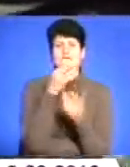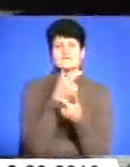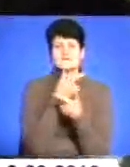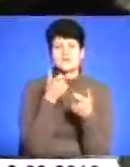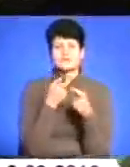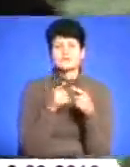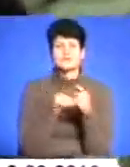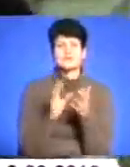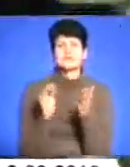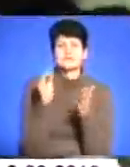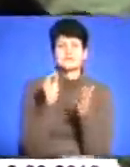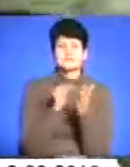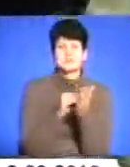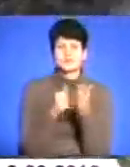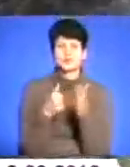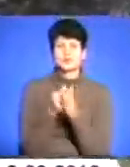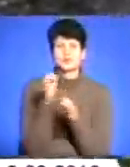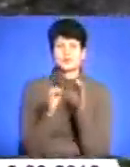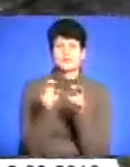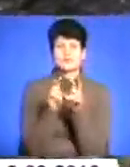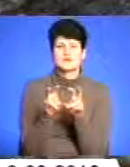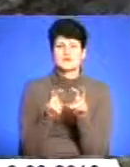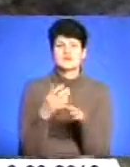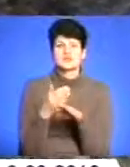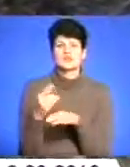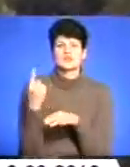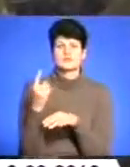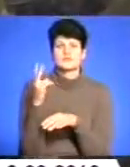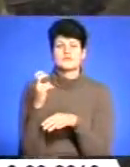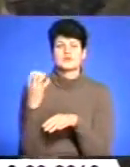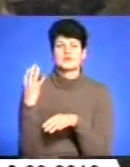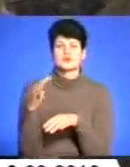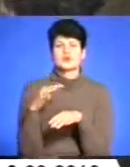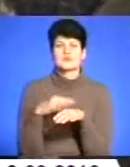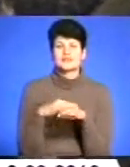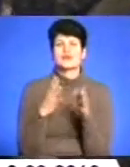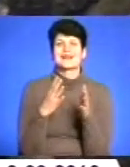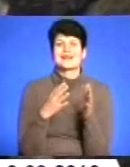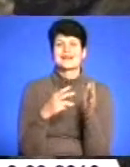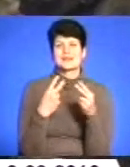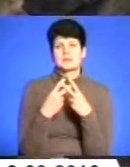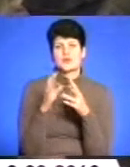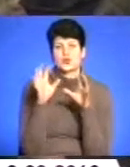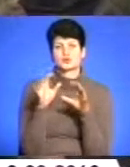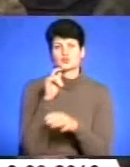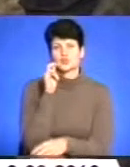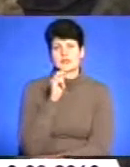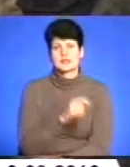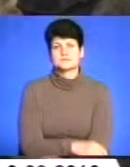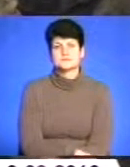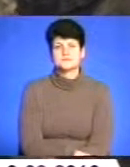яка знаходилася в сітках. Вилучені речі та рибу вилучено і залишено на зберігання в